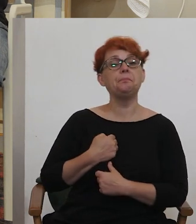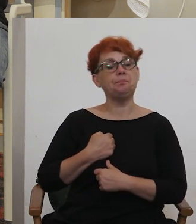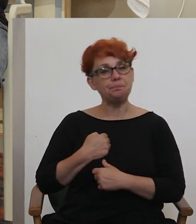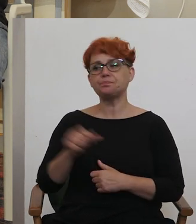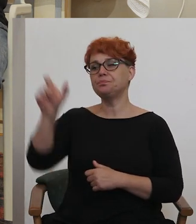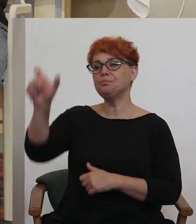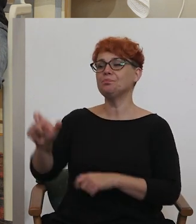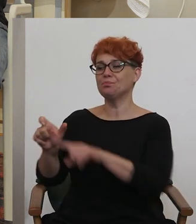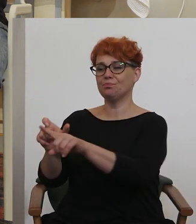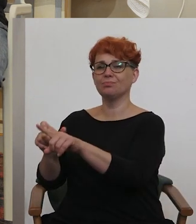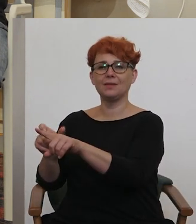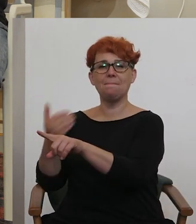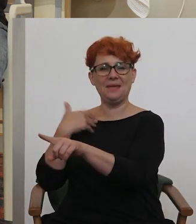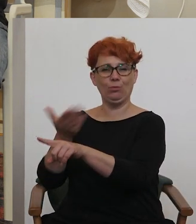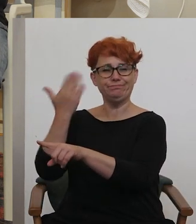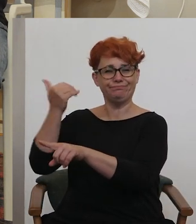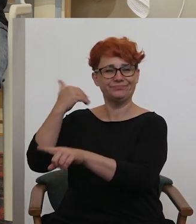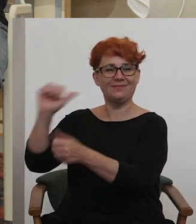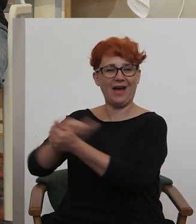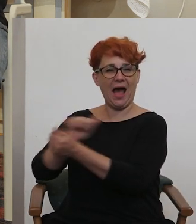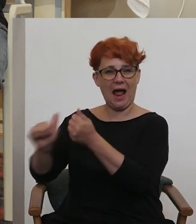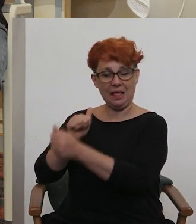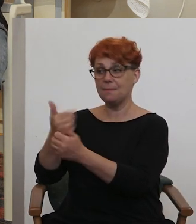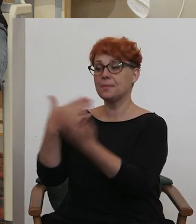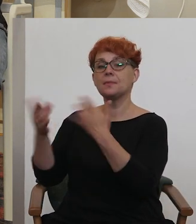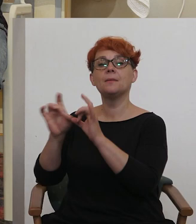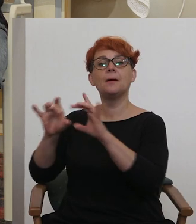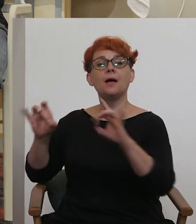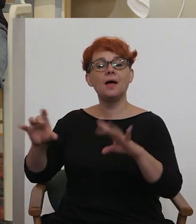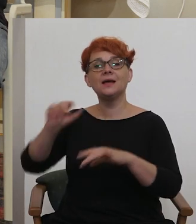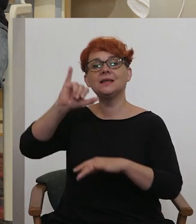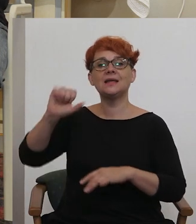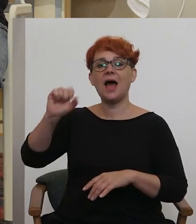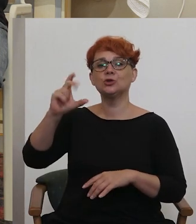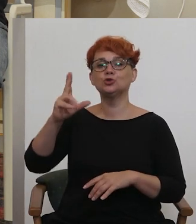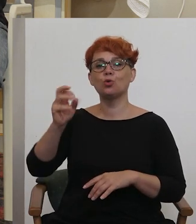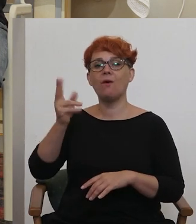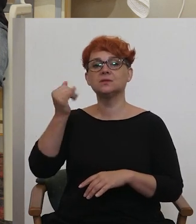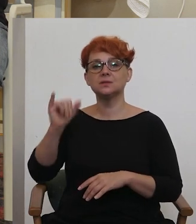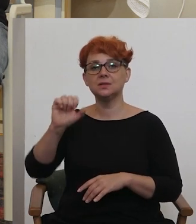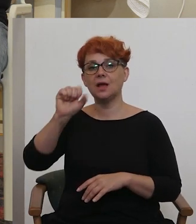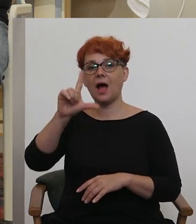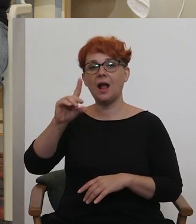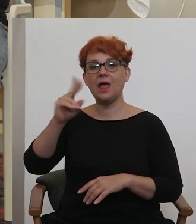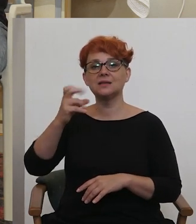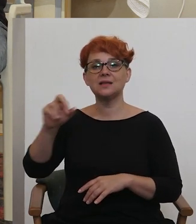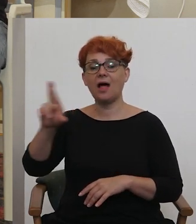jeden z weteranów, z moich rozmówców, profesor Aleksander Jackowski, znany